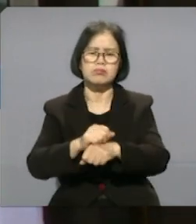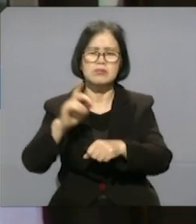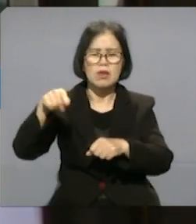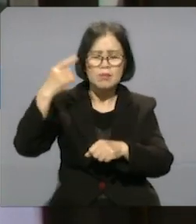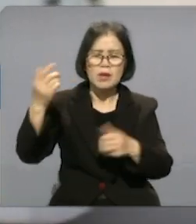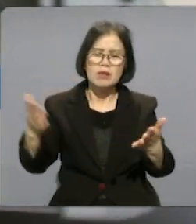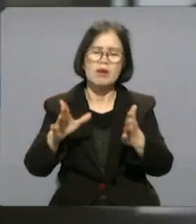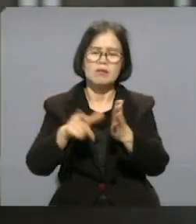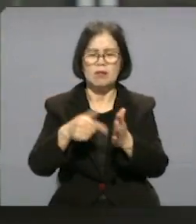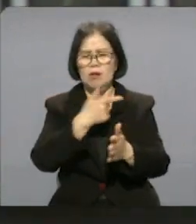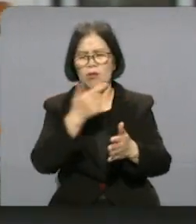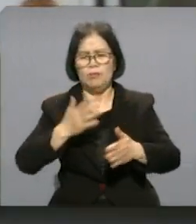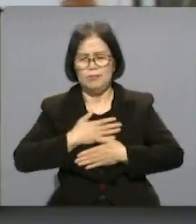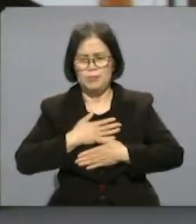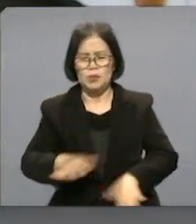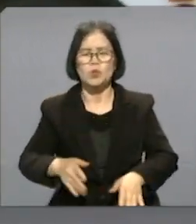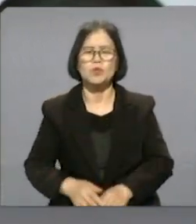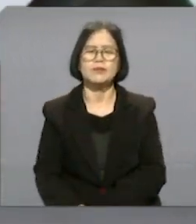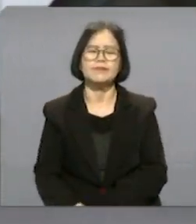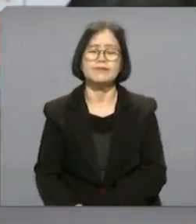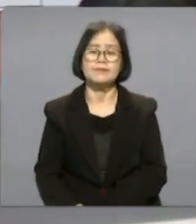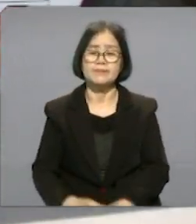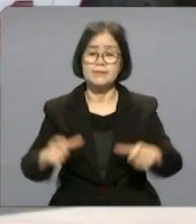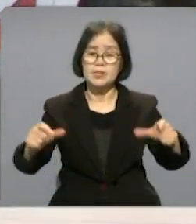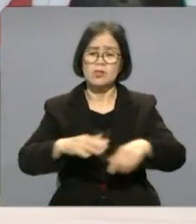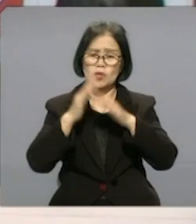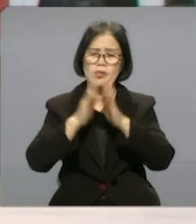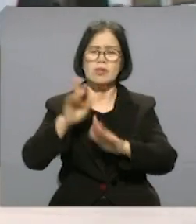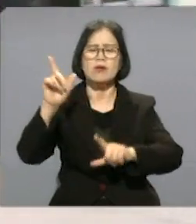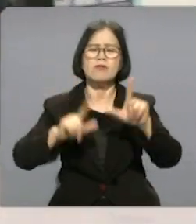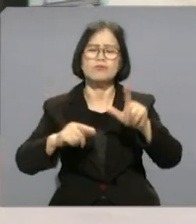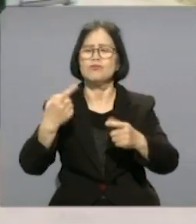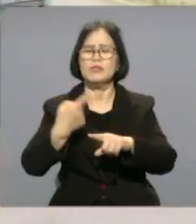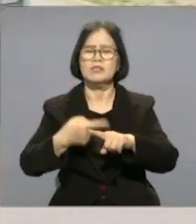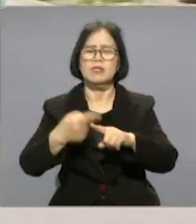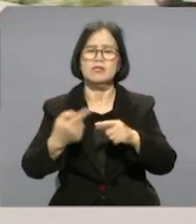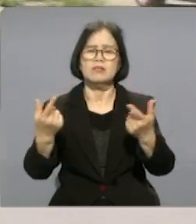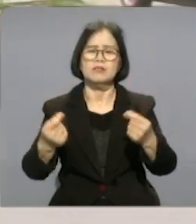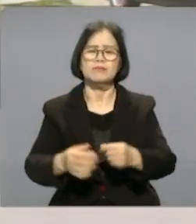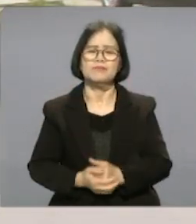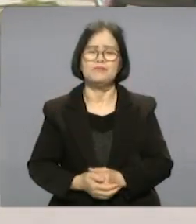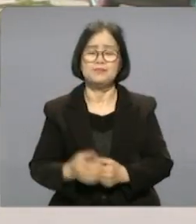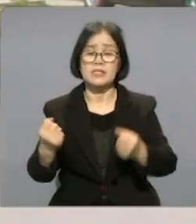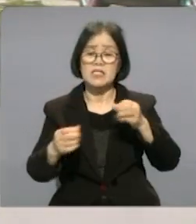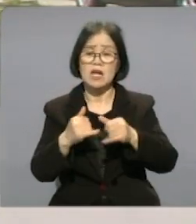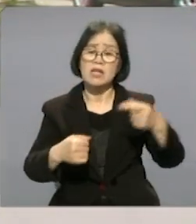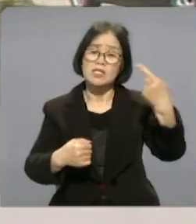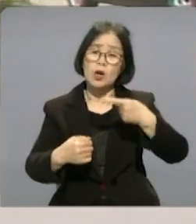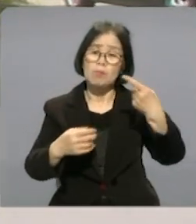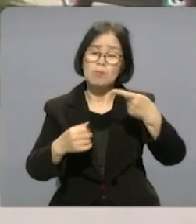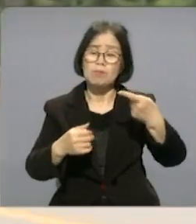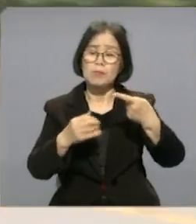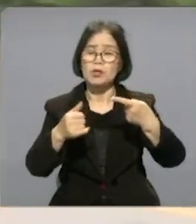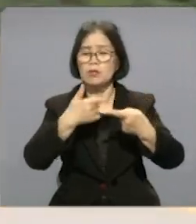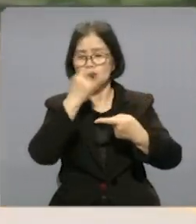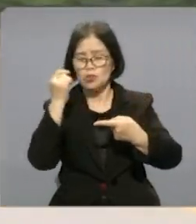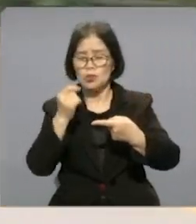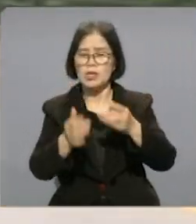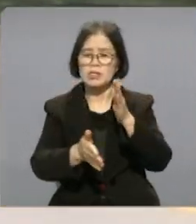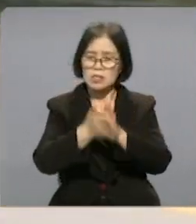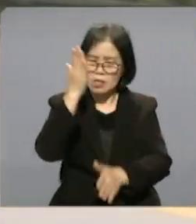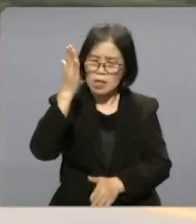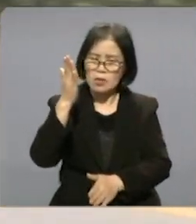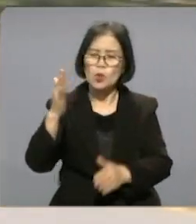때 상당히 피로가 많아요. 지역 전체 사정도 마찬가지입니다. 기사 1,000명가량이 모자라 시내